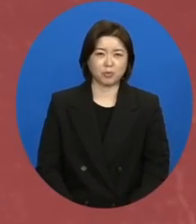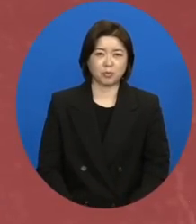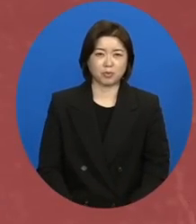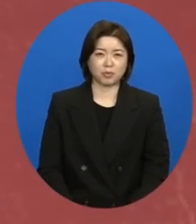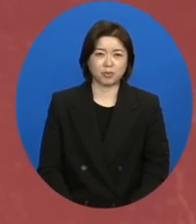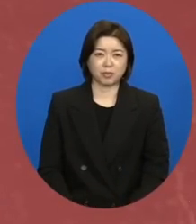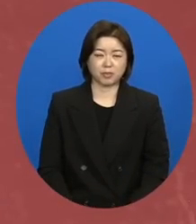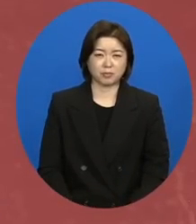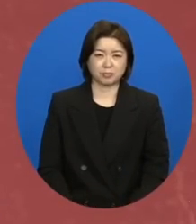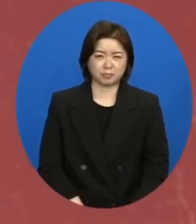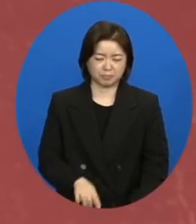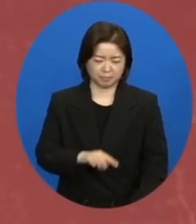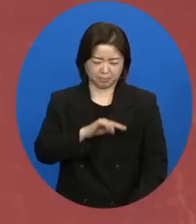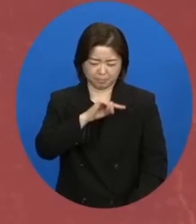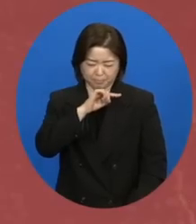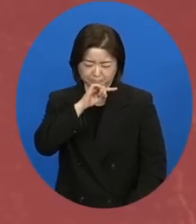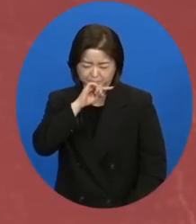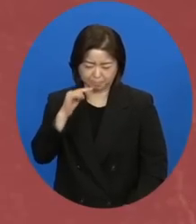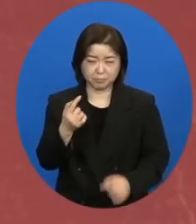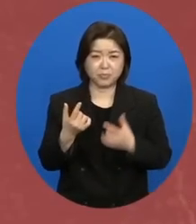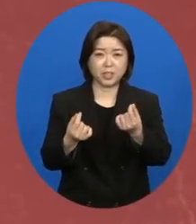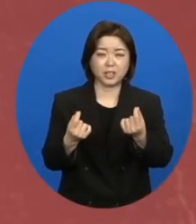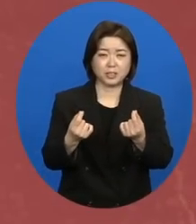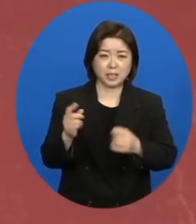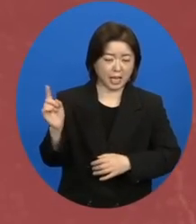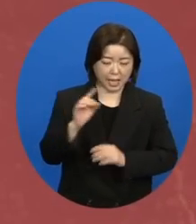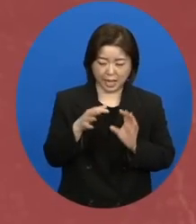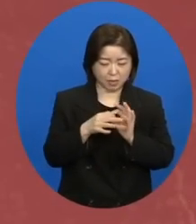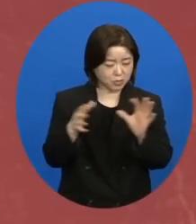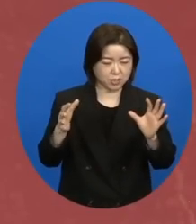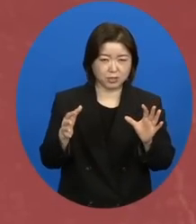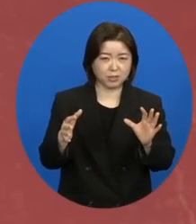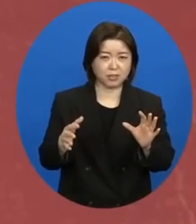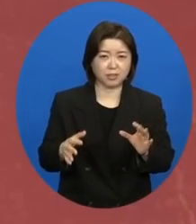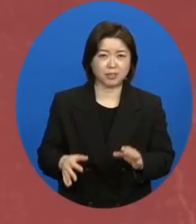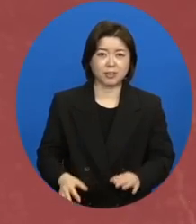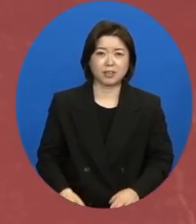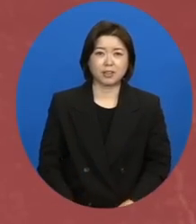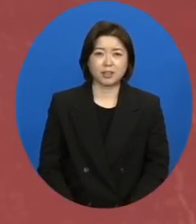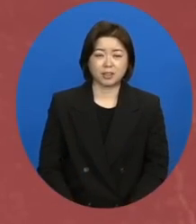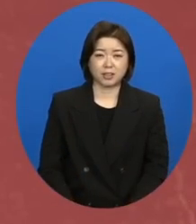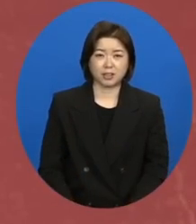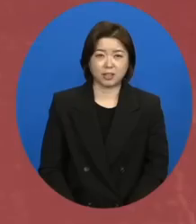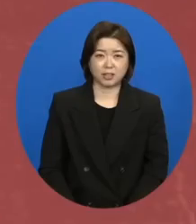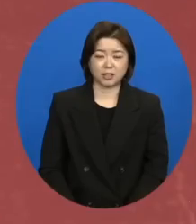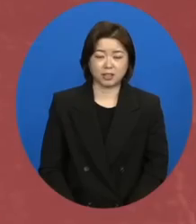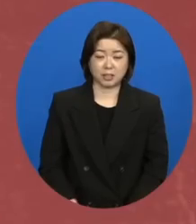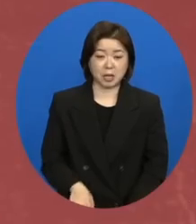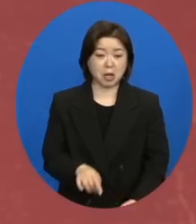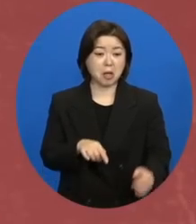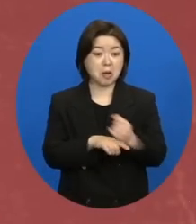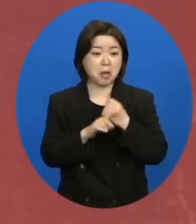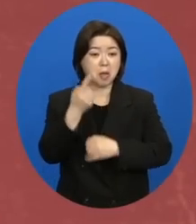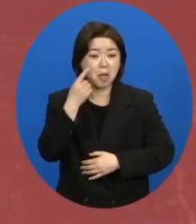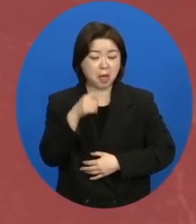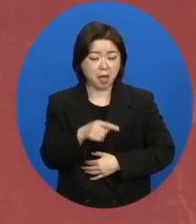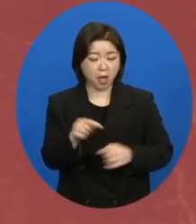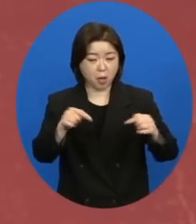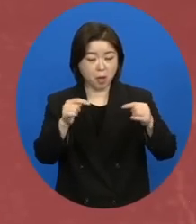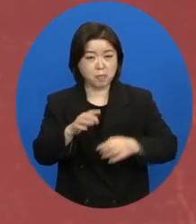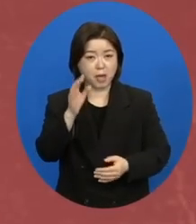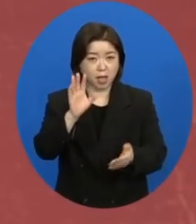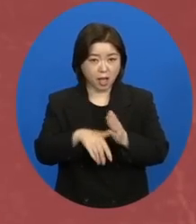주원 같은 진원 같은 아무 상관없습니다. 별로 나자고 할 때 와서